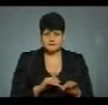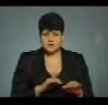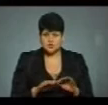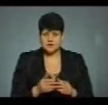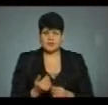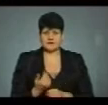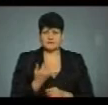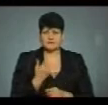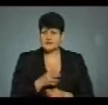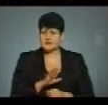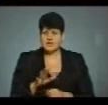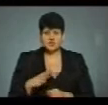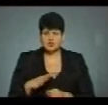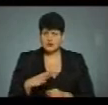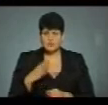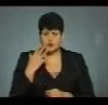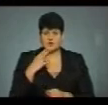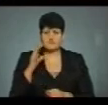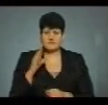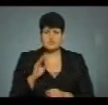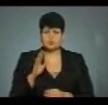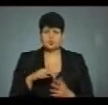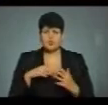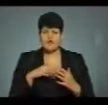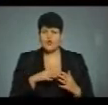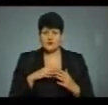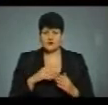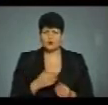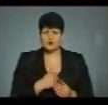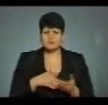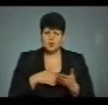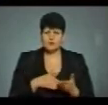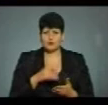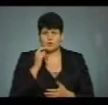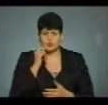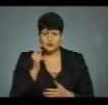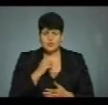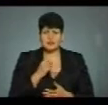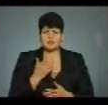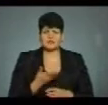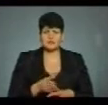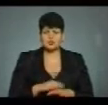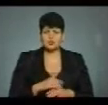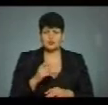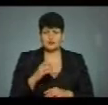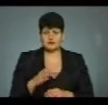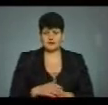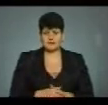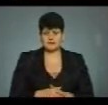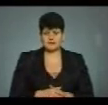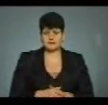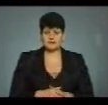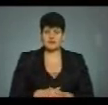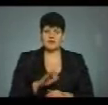Він не чекав, поки всі будуть воювати, він хотів допомогти Україні в тяжку хвилину. Настя